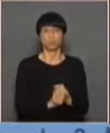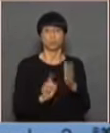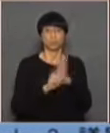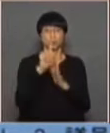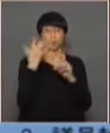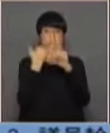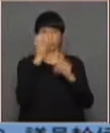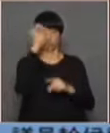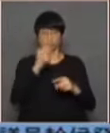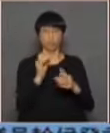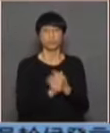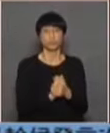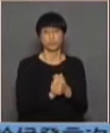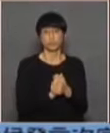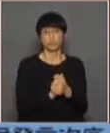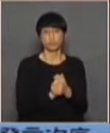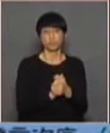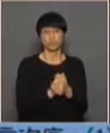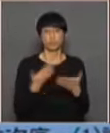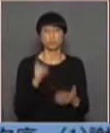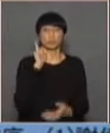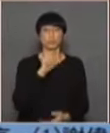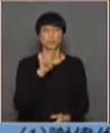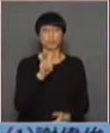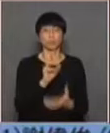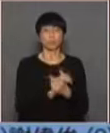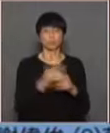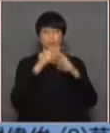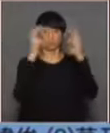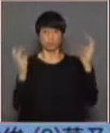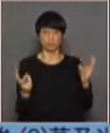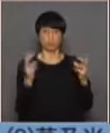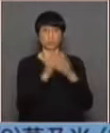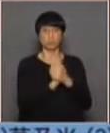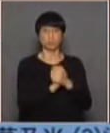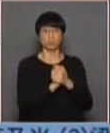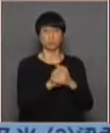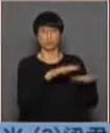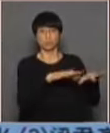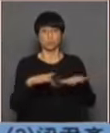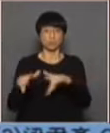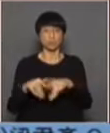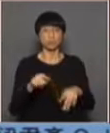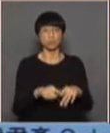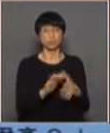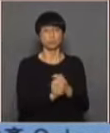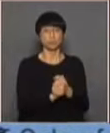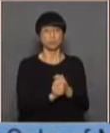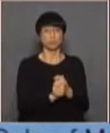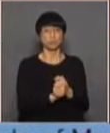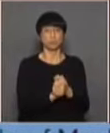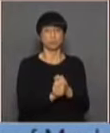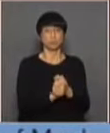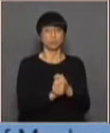16%。 本周初又发现主桥的海底沉管工程有拦鱼卫星太空